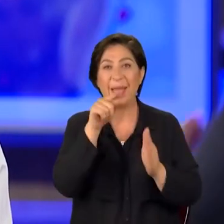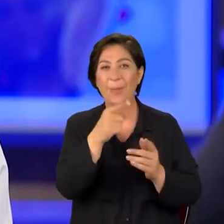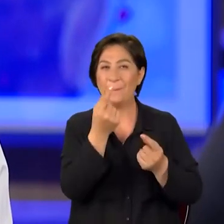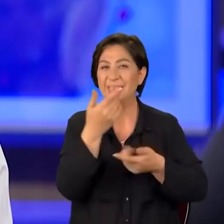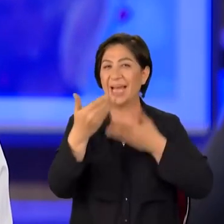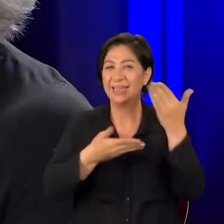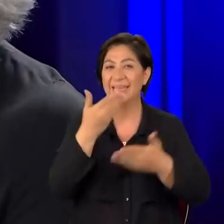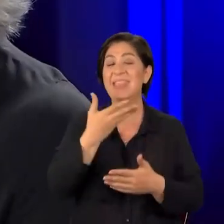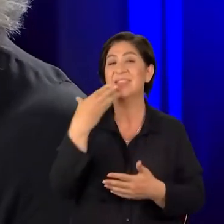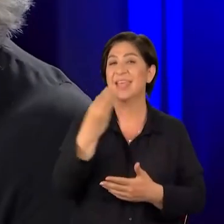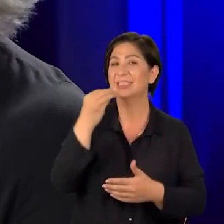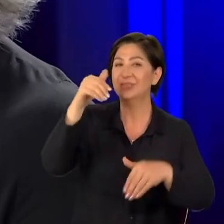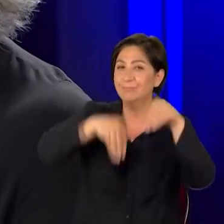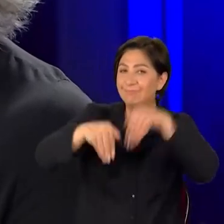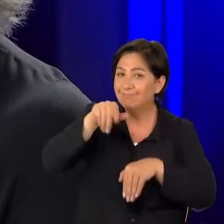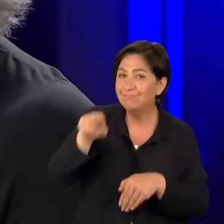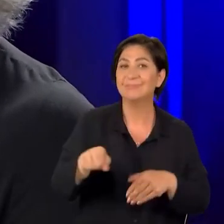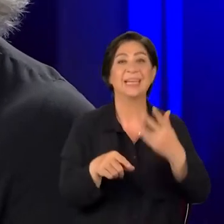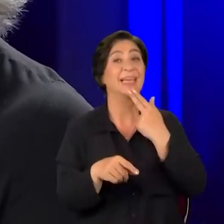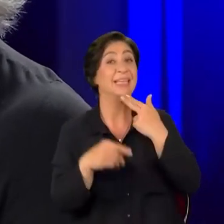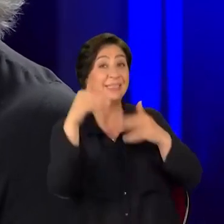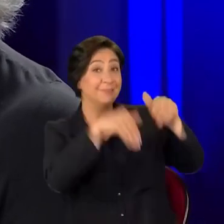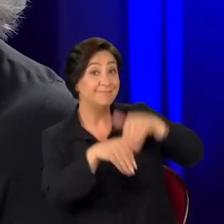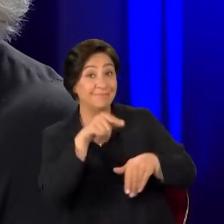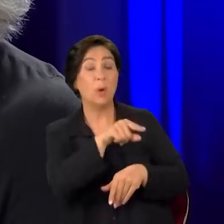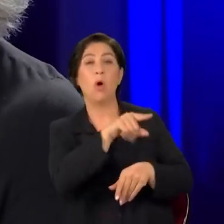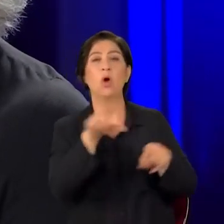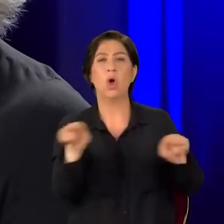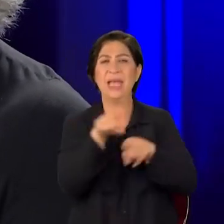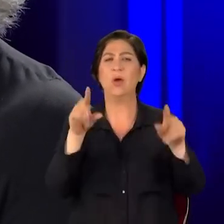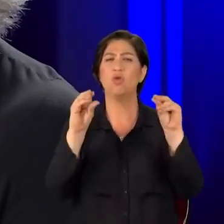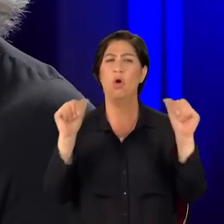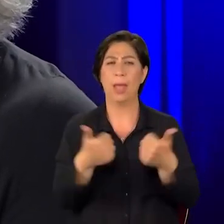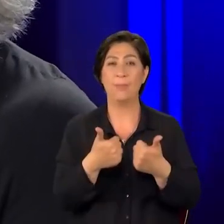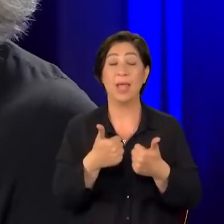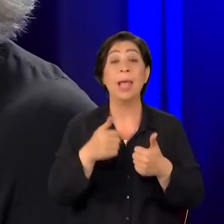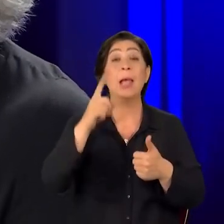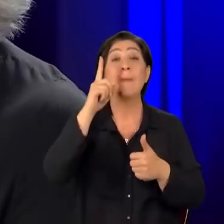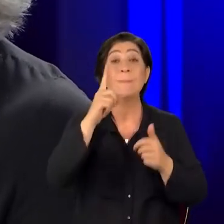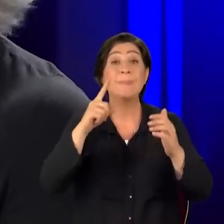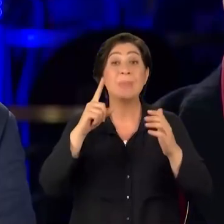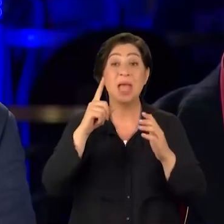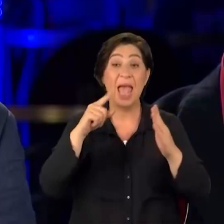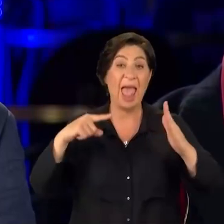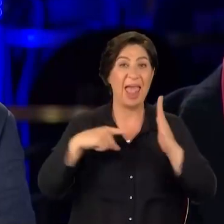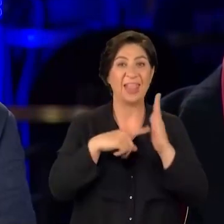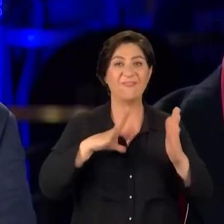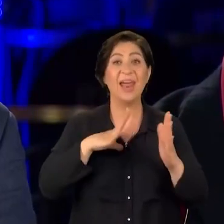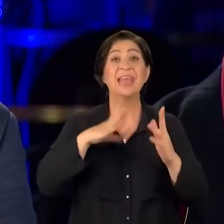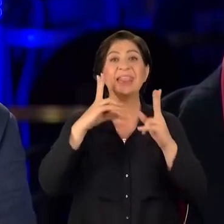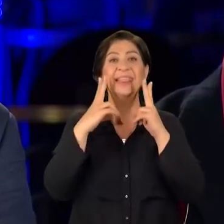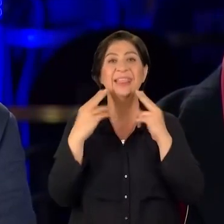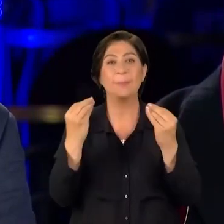Kitapta da birazcık değindim zaten genç seçmenin ve kadın seçmenin önemine. Bu insanlar belirli bir amaç uğrunda, bu